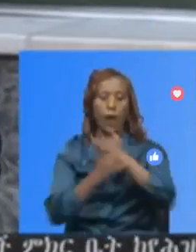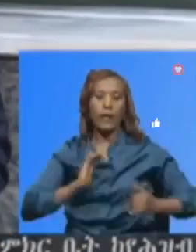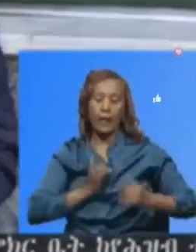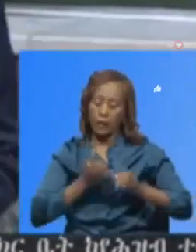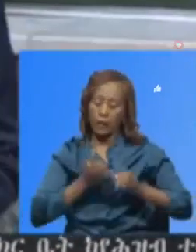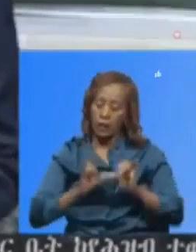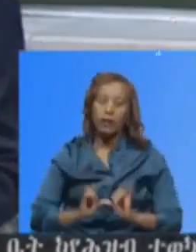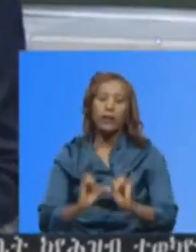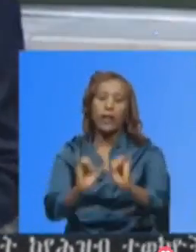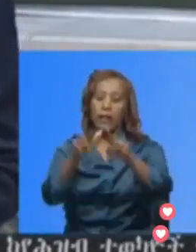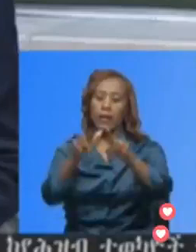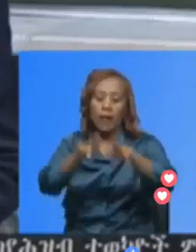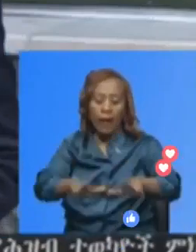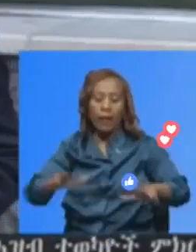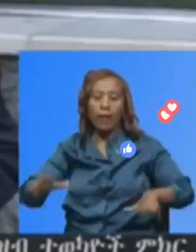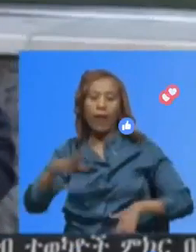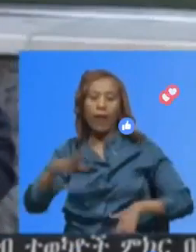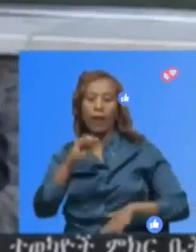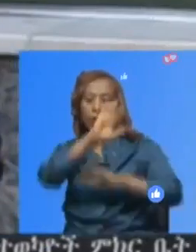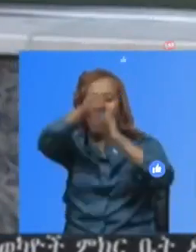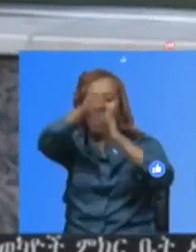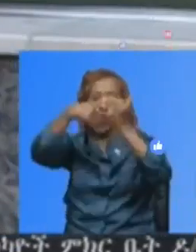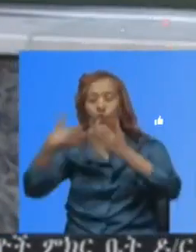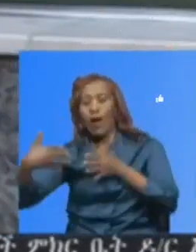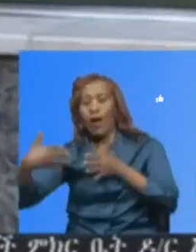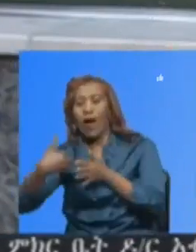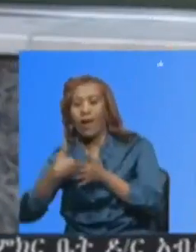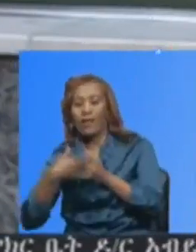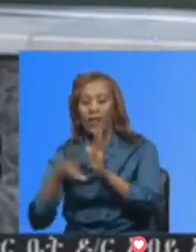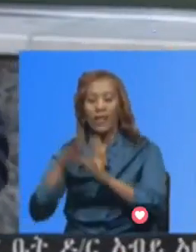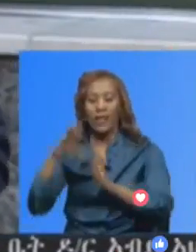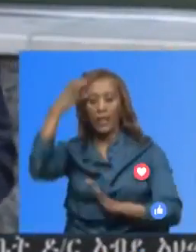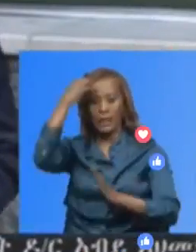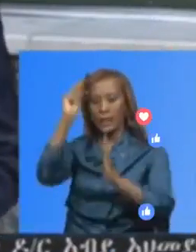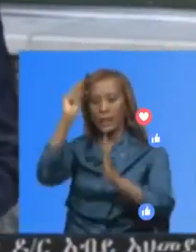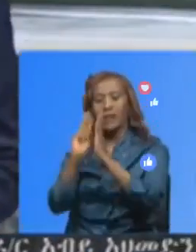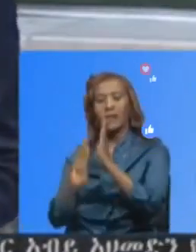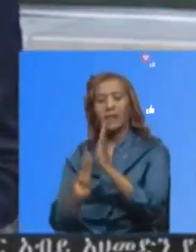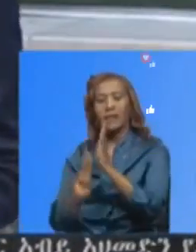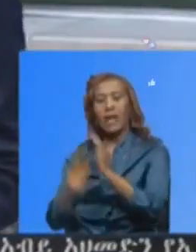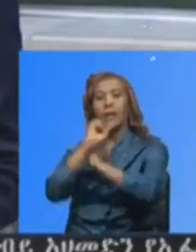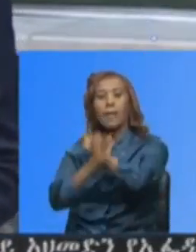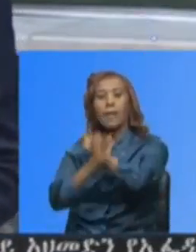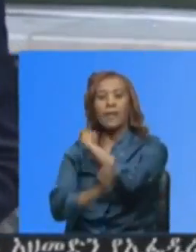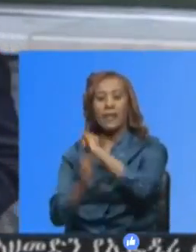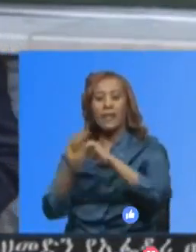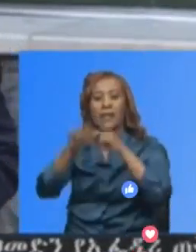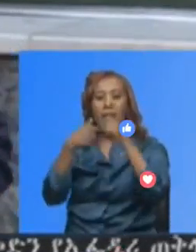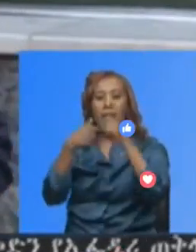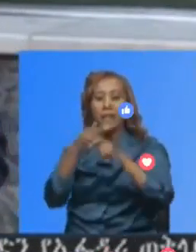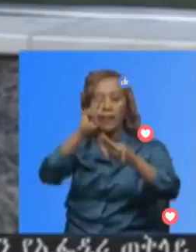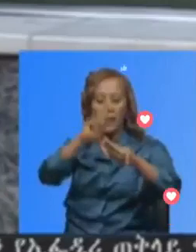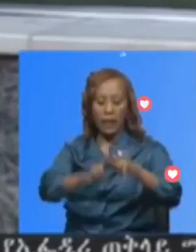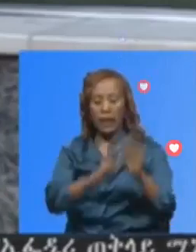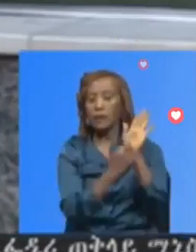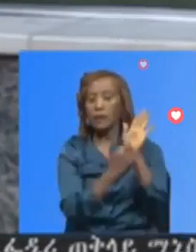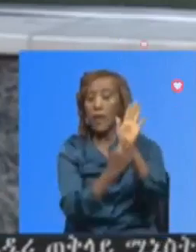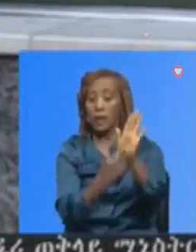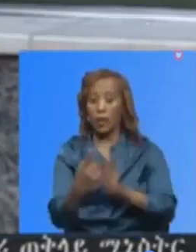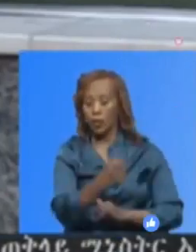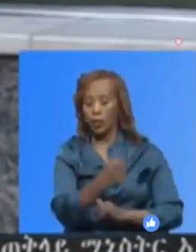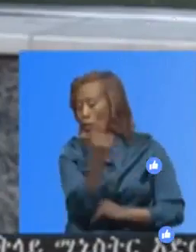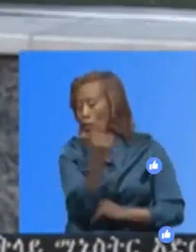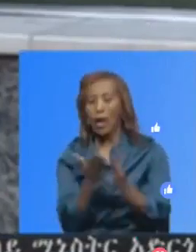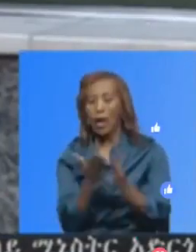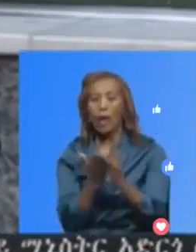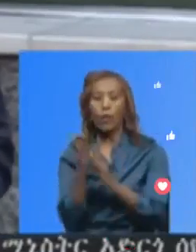ዘላቂ የተረጋጋና ሁሉን አቀፍ የህገ መንግስታዊ ስርዓት መሰረት ስለመጣላችን ማሳያ ሲሆን፣ በሌላ